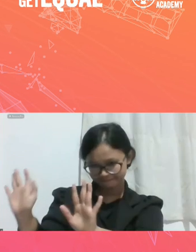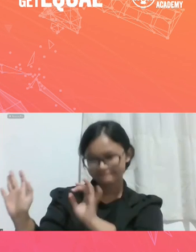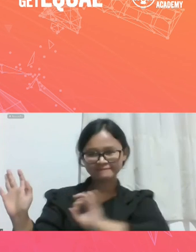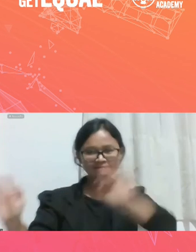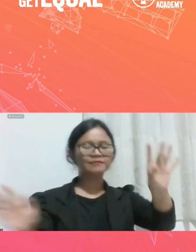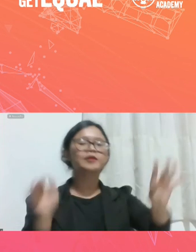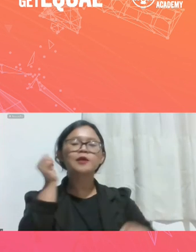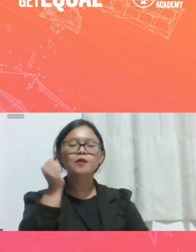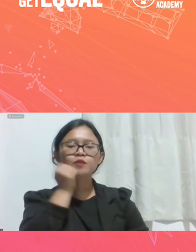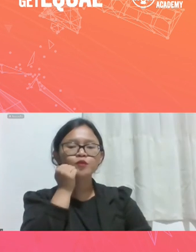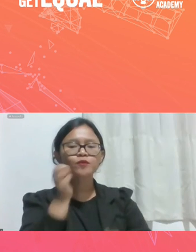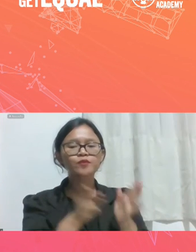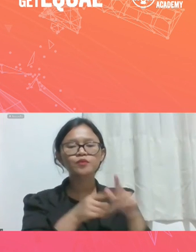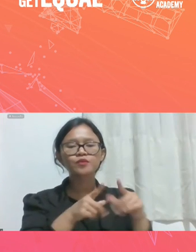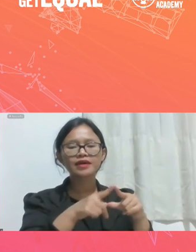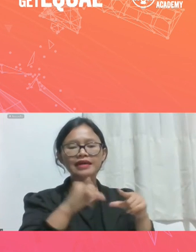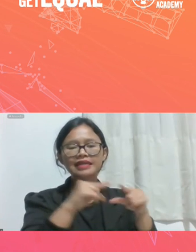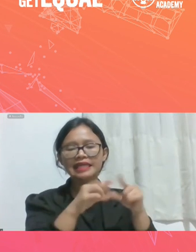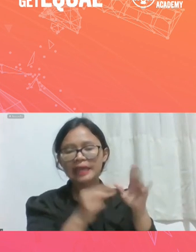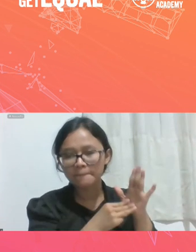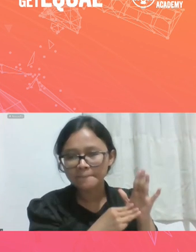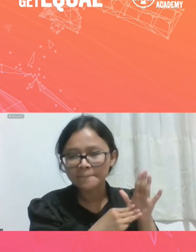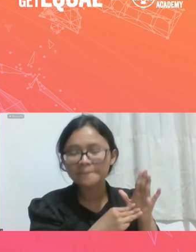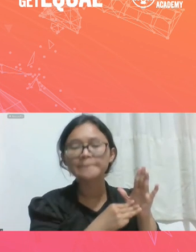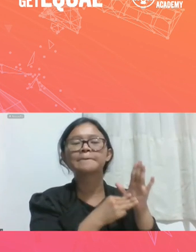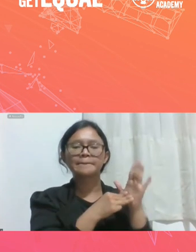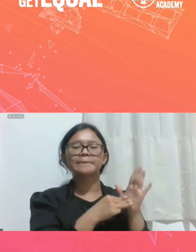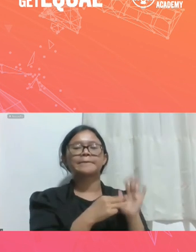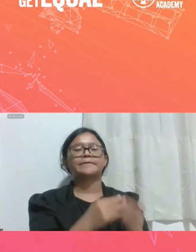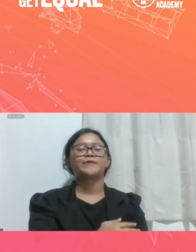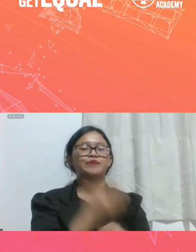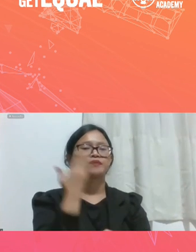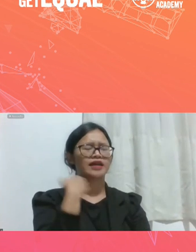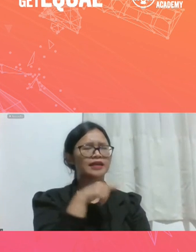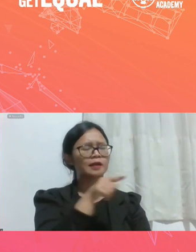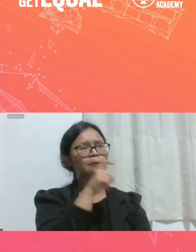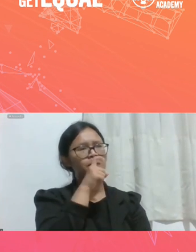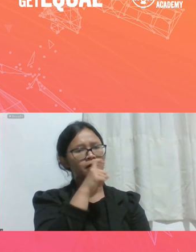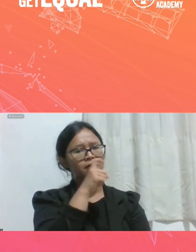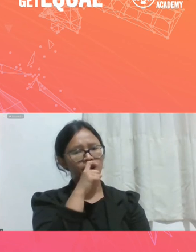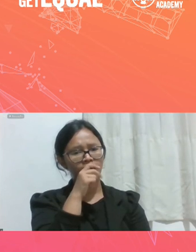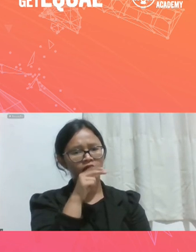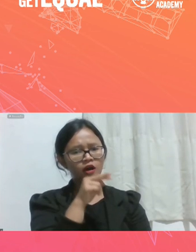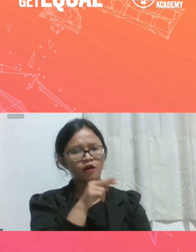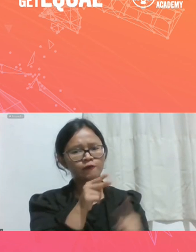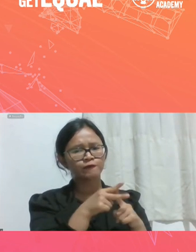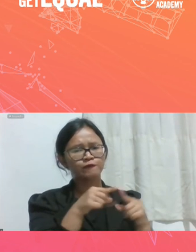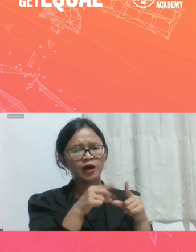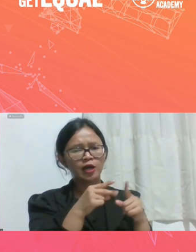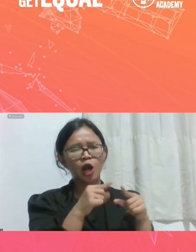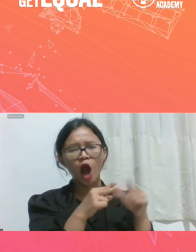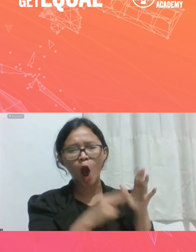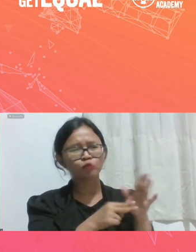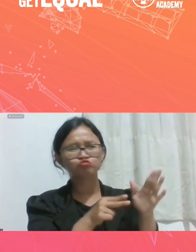Mariam. Bu Mariam, berkaitan dengan... Tadi juga Pak Farhan menyampaikan juga tuh, Bu. Marah juga, sempat marah